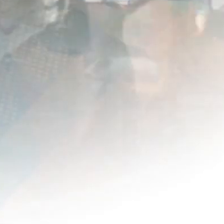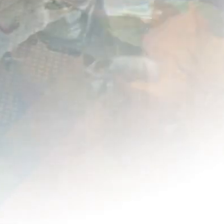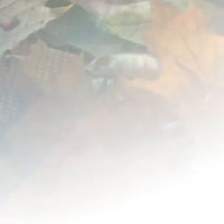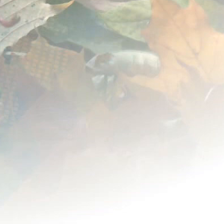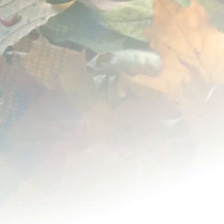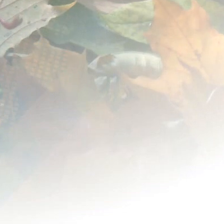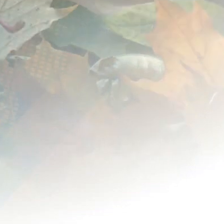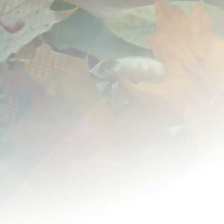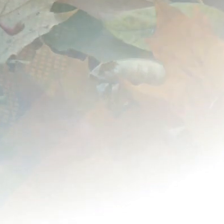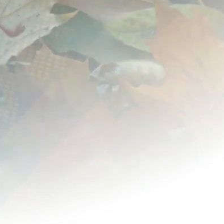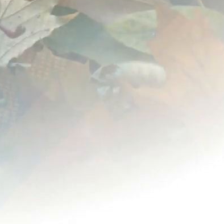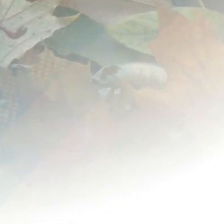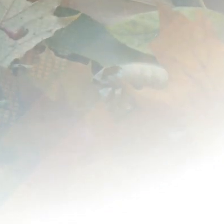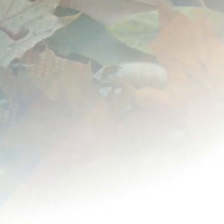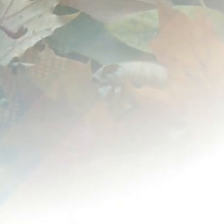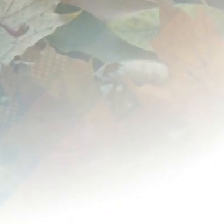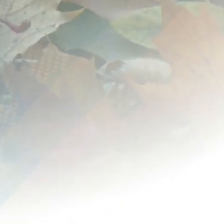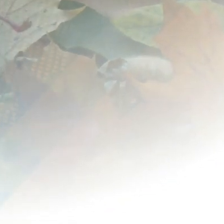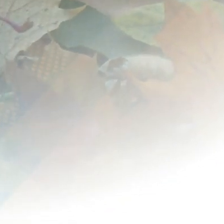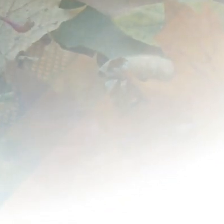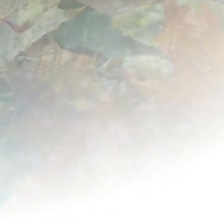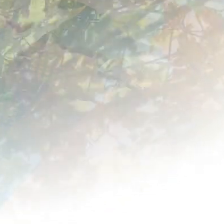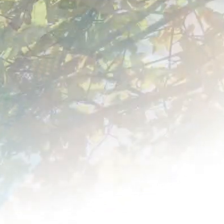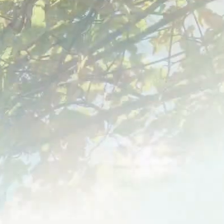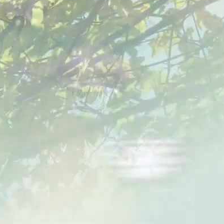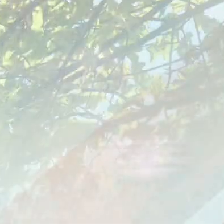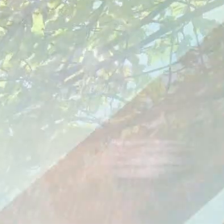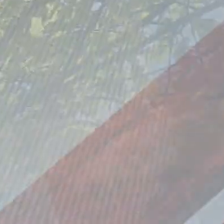пераключацца на фізічную дзейныць, хотя прабіць зарадку.